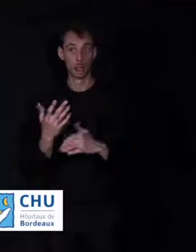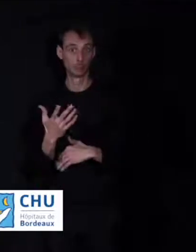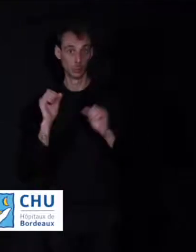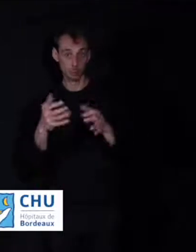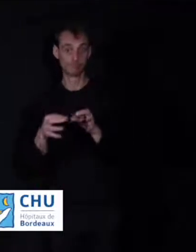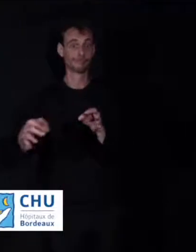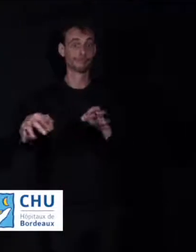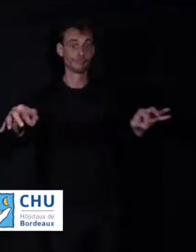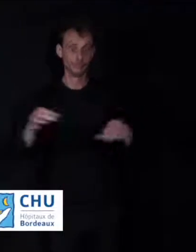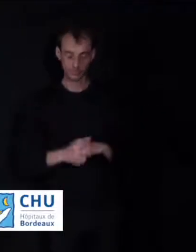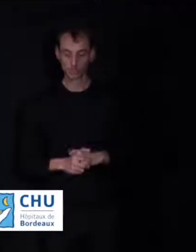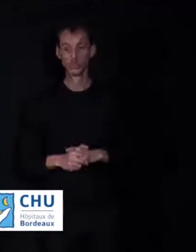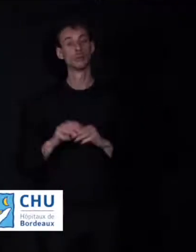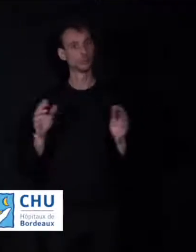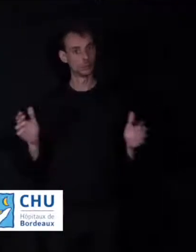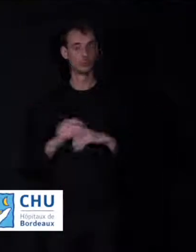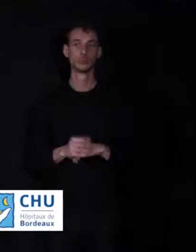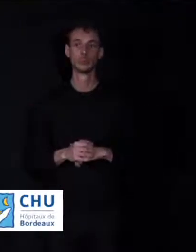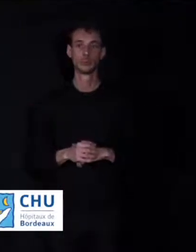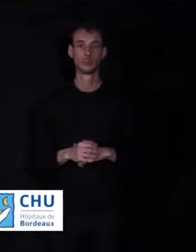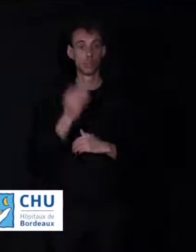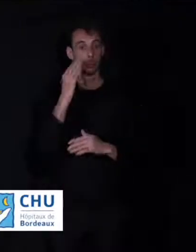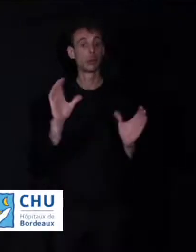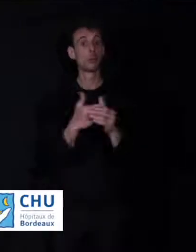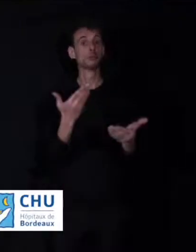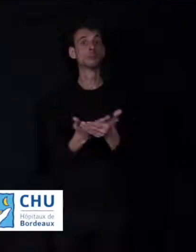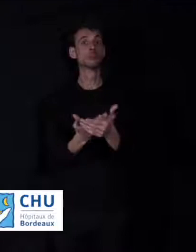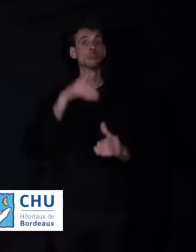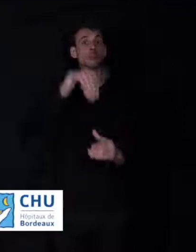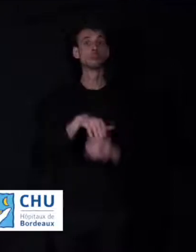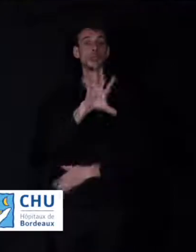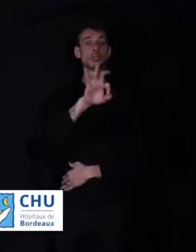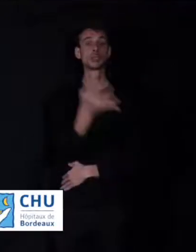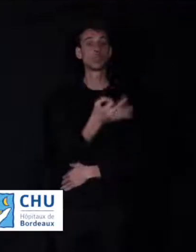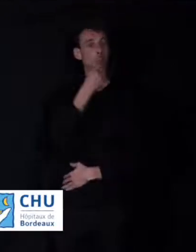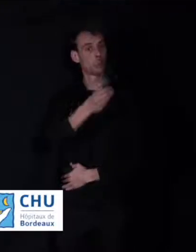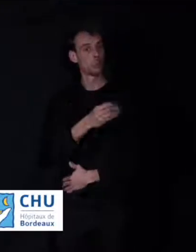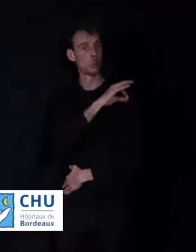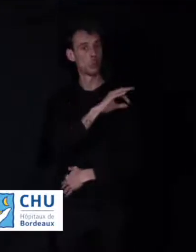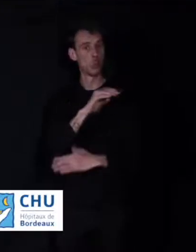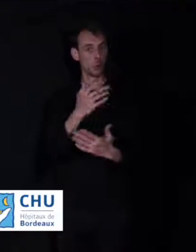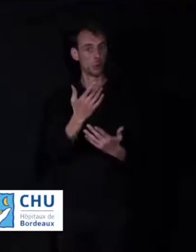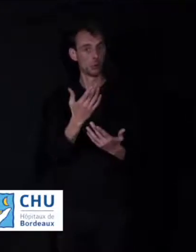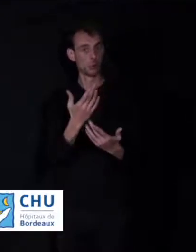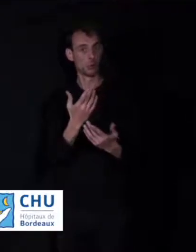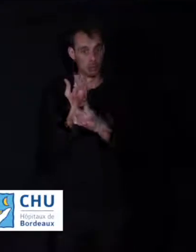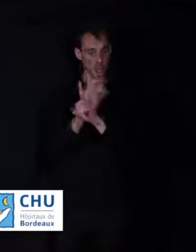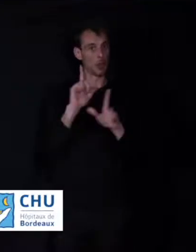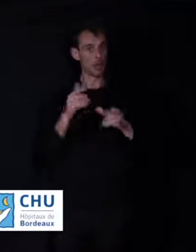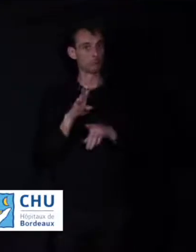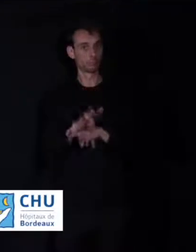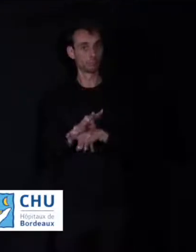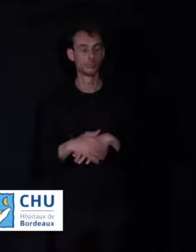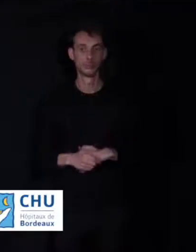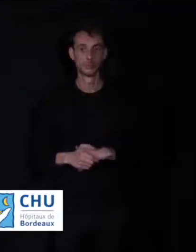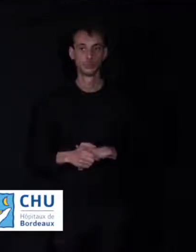Si dans la population, 50% des gens sont immunisés, ce qui est déjà pas mal, on va donc diviser 3 par 2, ça fait